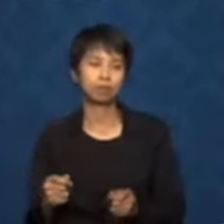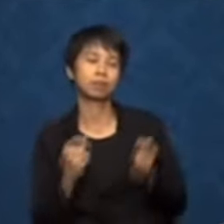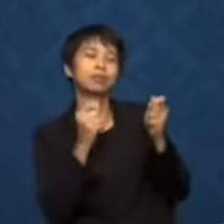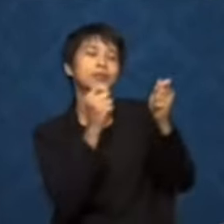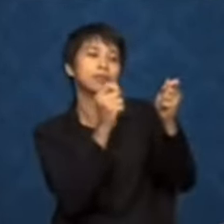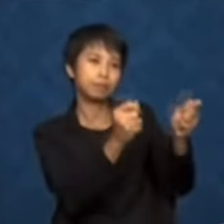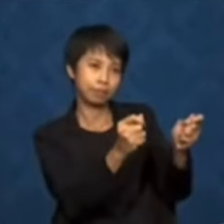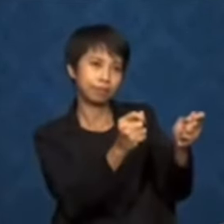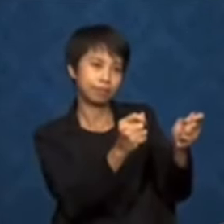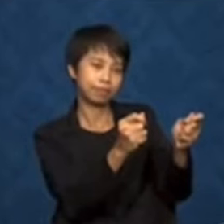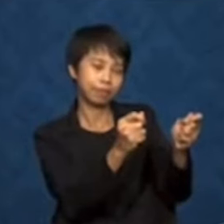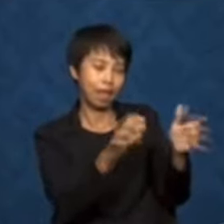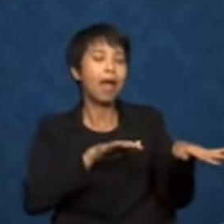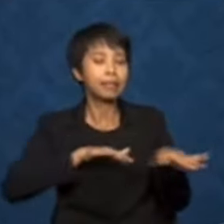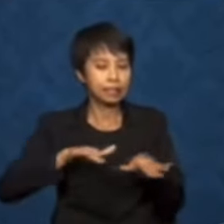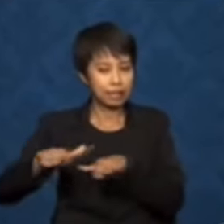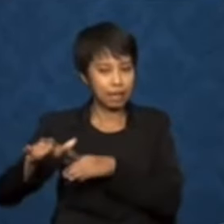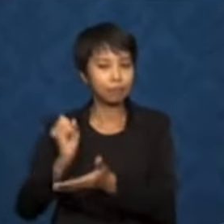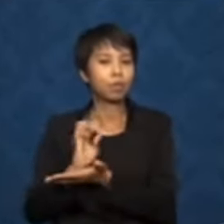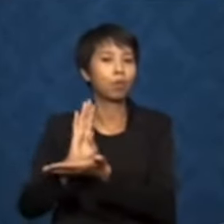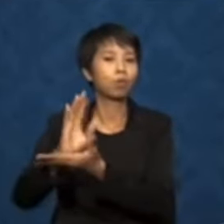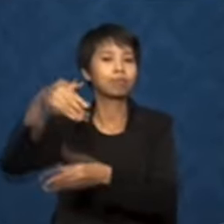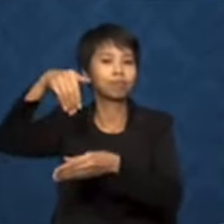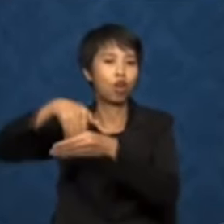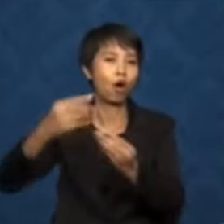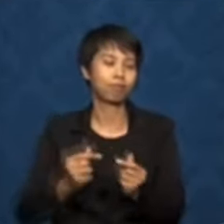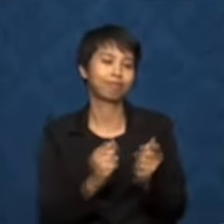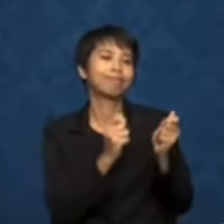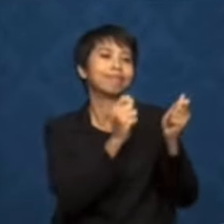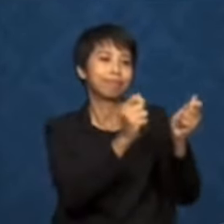เพชรชุลละเอียดค่ะดิฉันปวิตาจิรกิจผู้แทนราษ